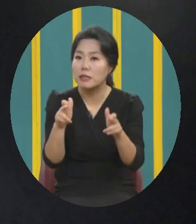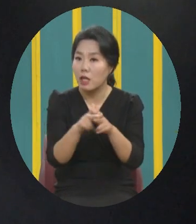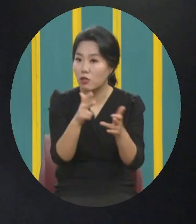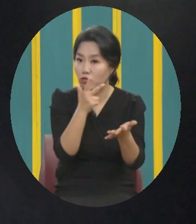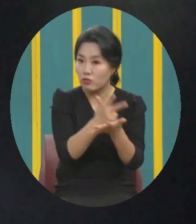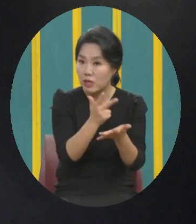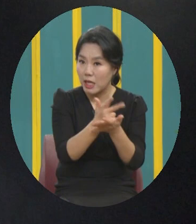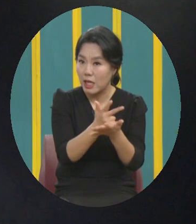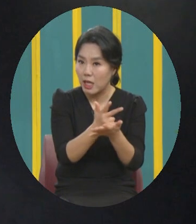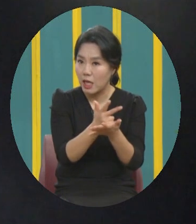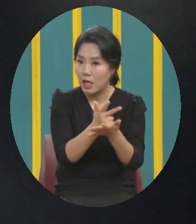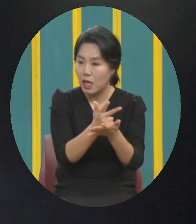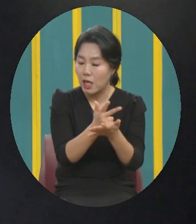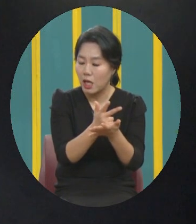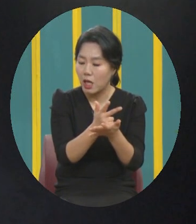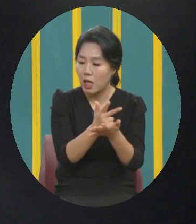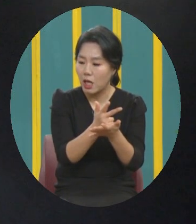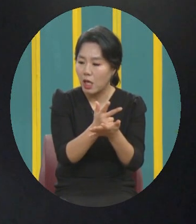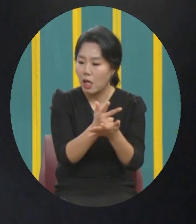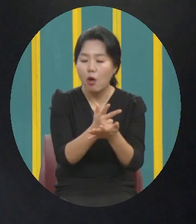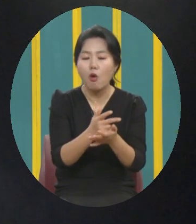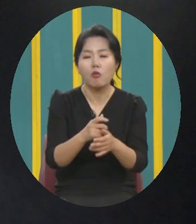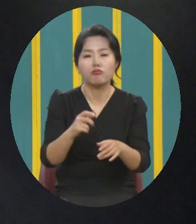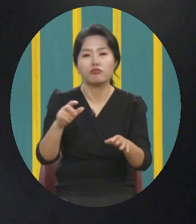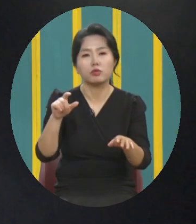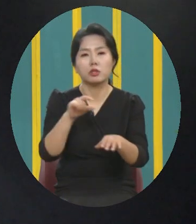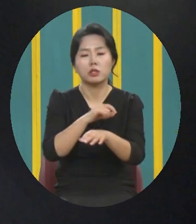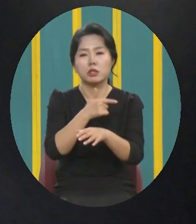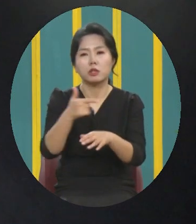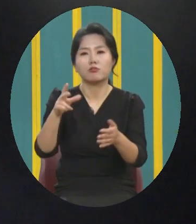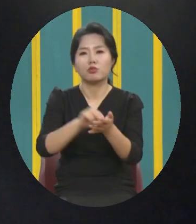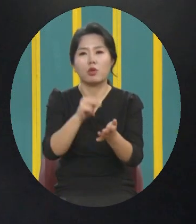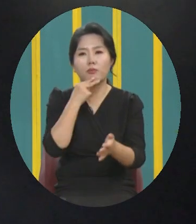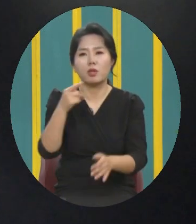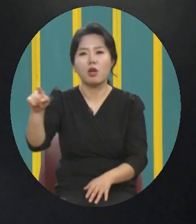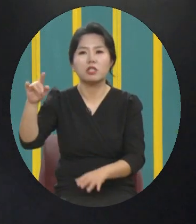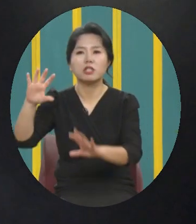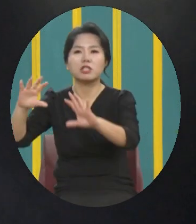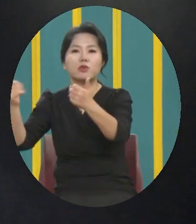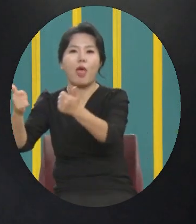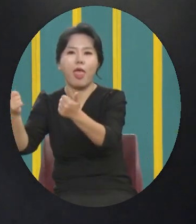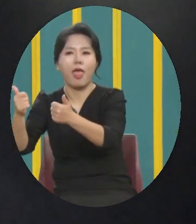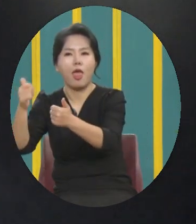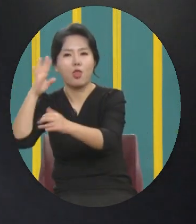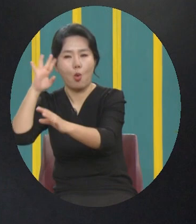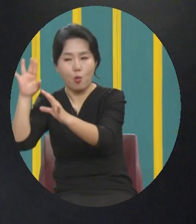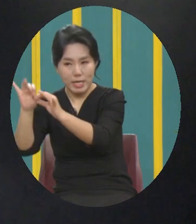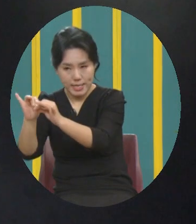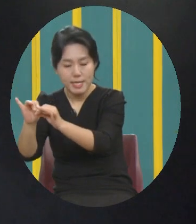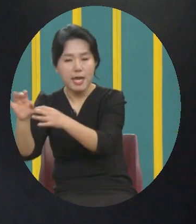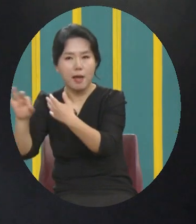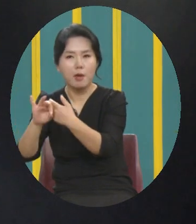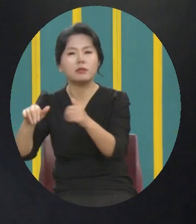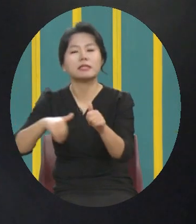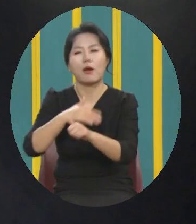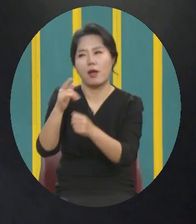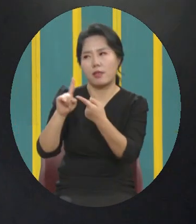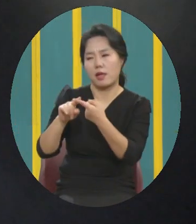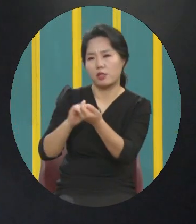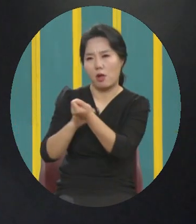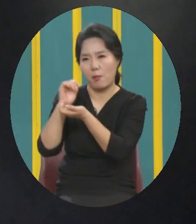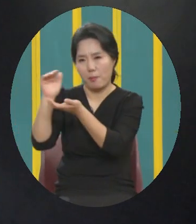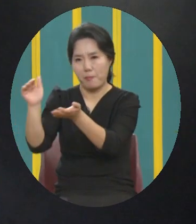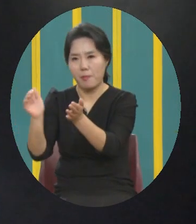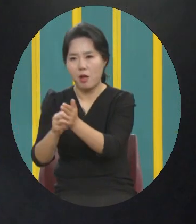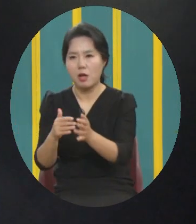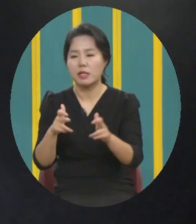다시 획정하는 거는 뭐 크게 어려운 게 아니었기 때문에 의회 쪽에도 동의를 구해가지고 상황이 지금 이러니까 근데 한 대 정도를